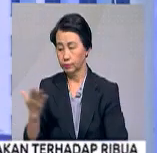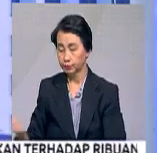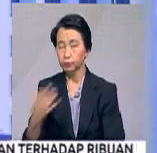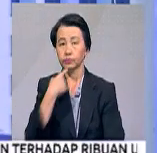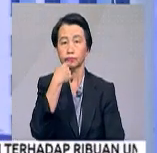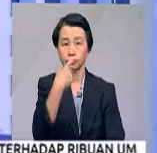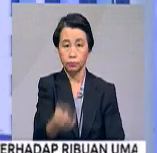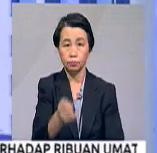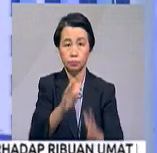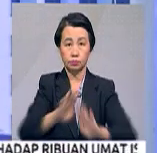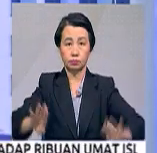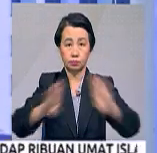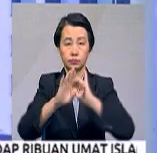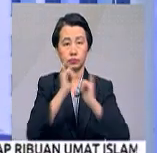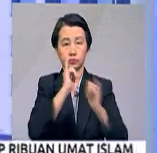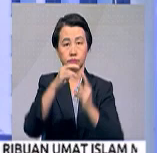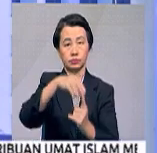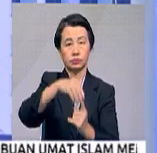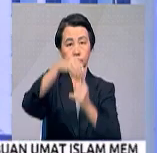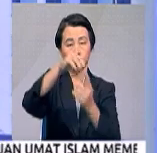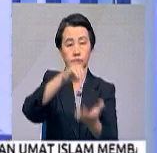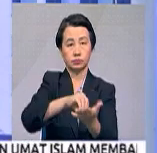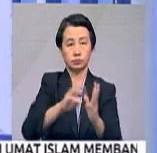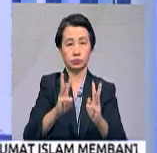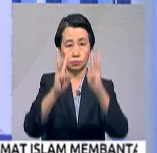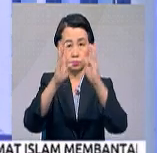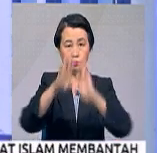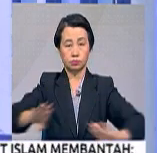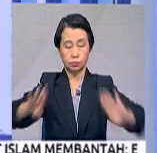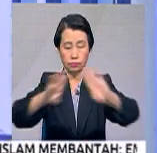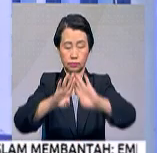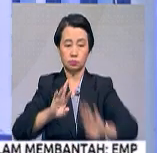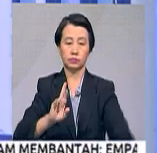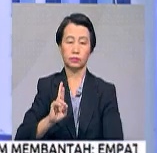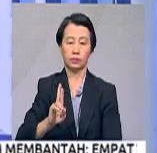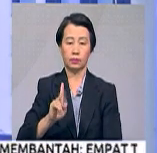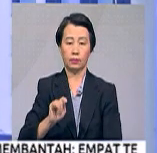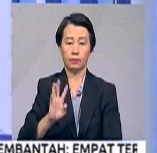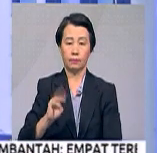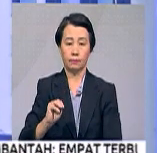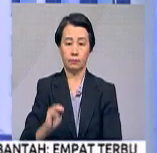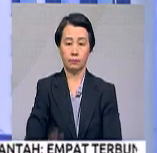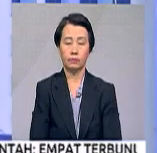kepada pemberita dalam temubual eksklusif di Wisma Berita Angkasa Puri.